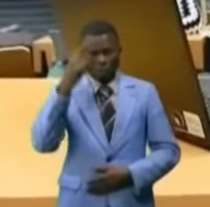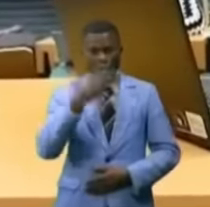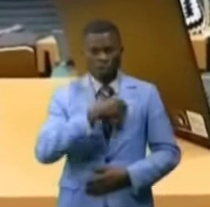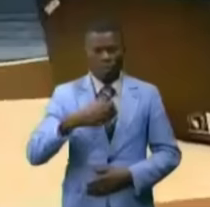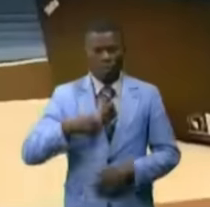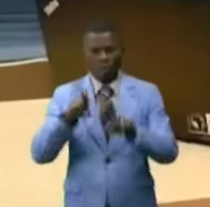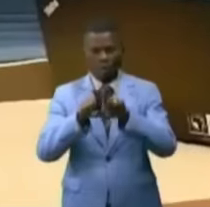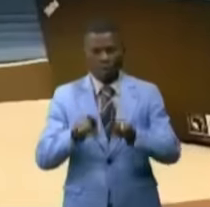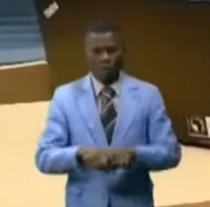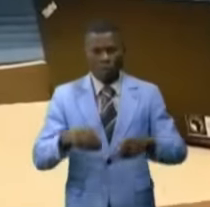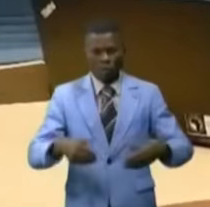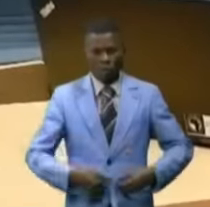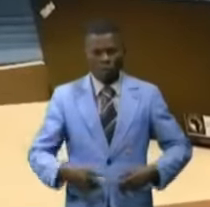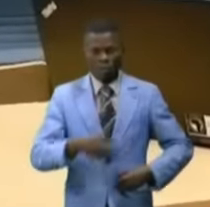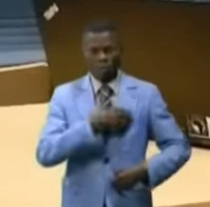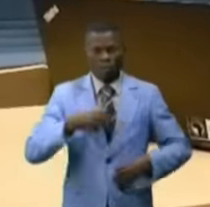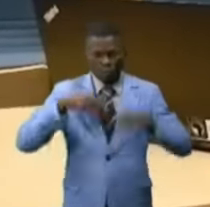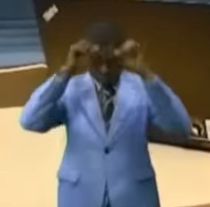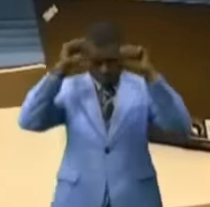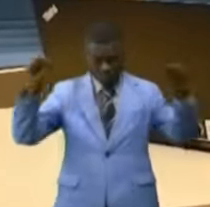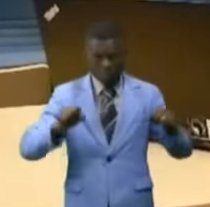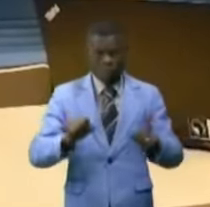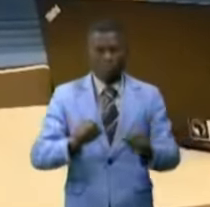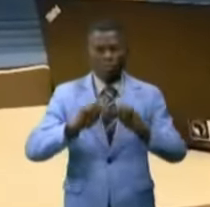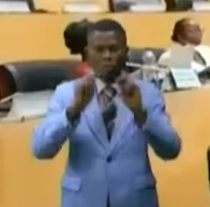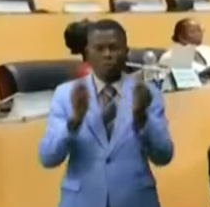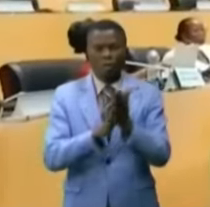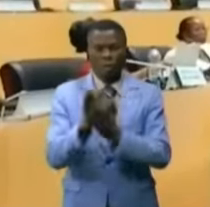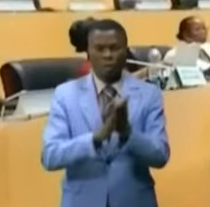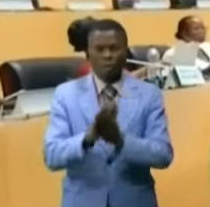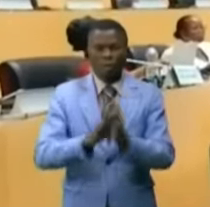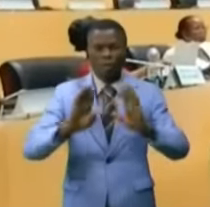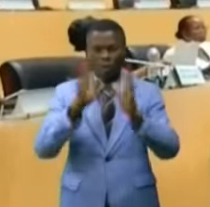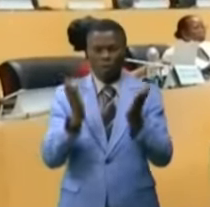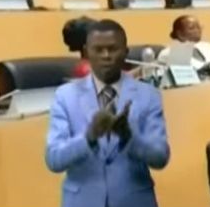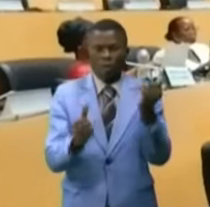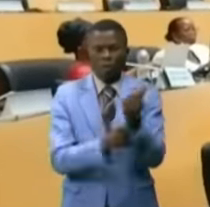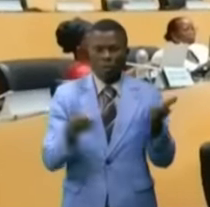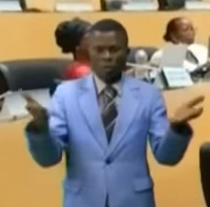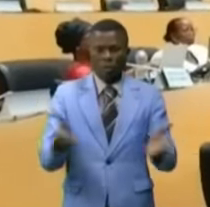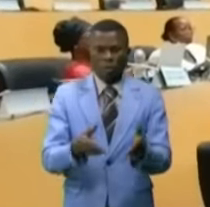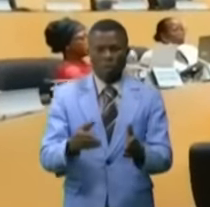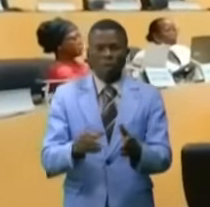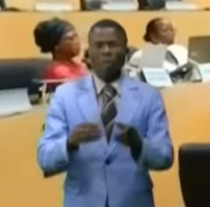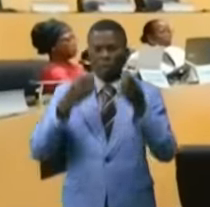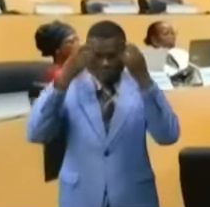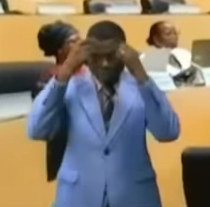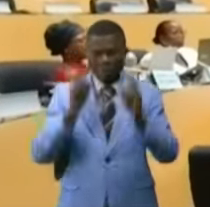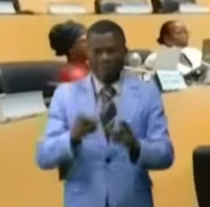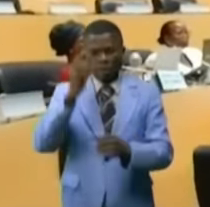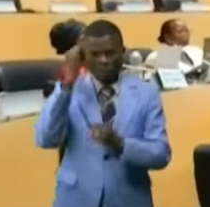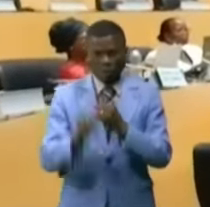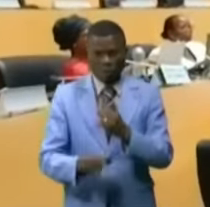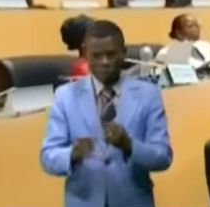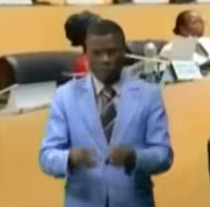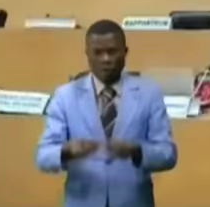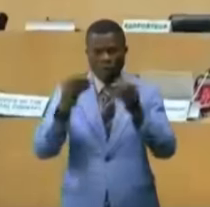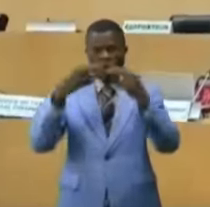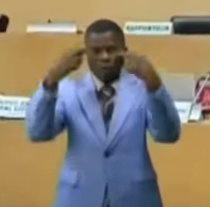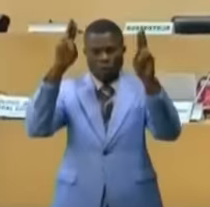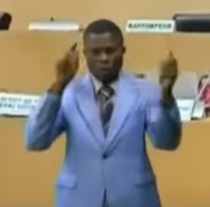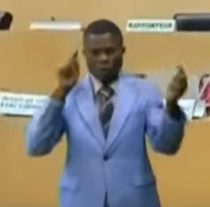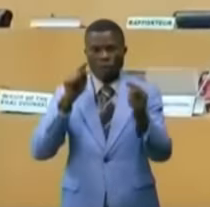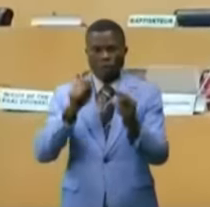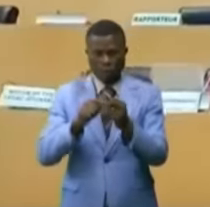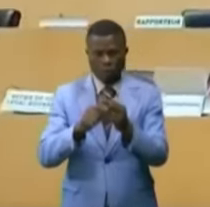les jeunes. La présidente du CTS a souhaité aux participants des délibérations fructueuses et couronnées des succès.